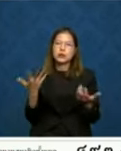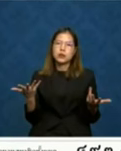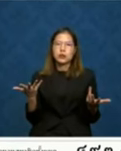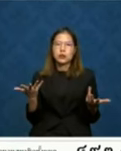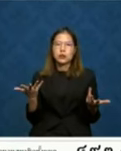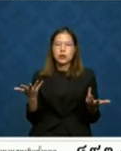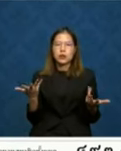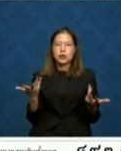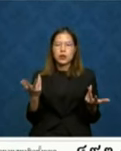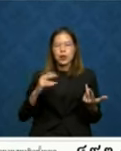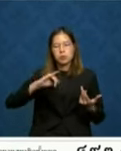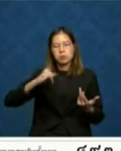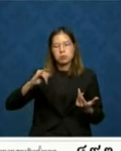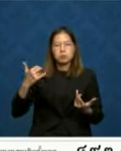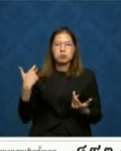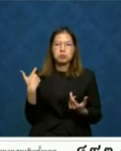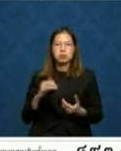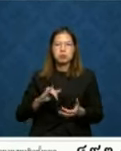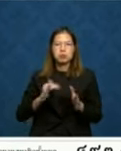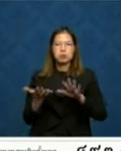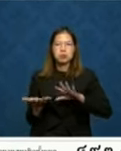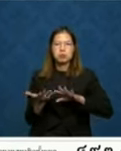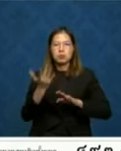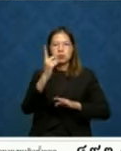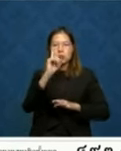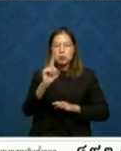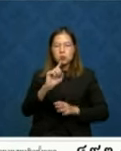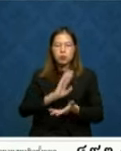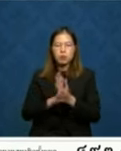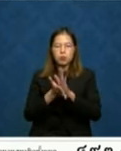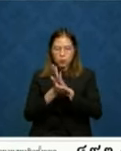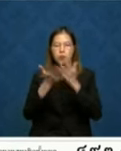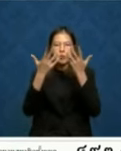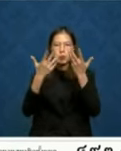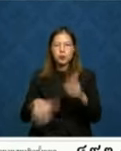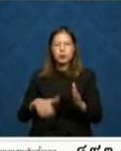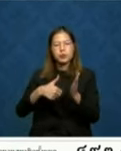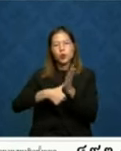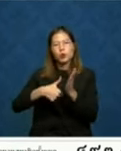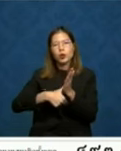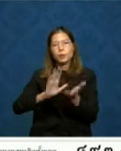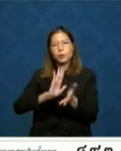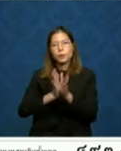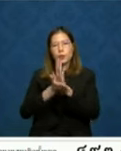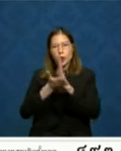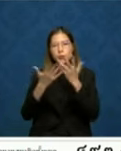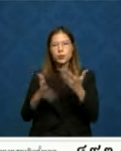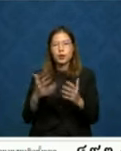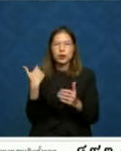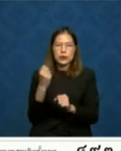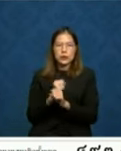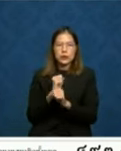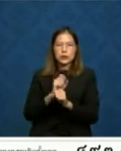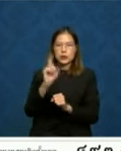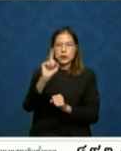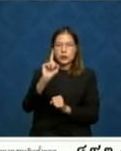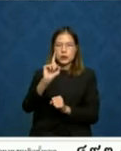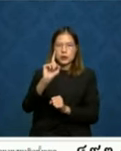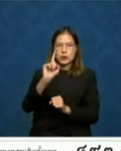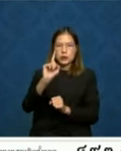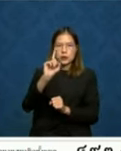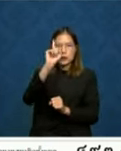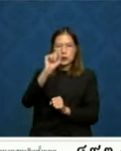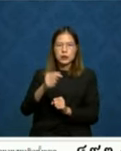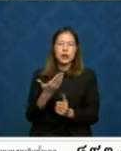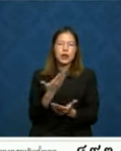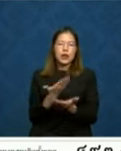ความล้มเหลวอันนึงที่ทำให้เกิดปัญหาหลังจากมีการปรับโครงสร้างภาษีสรรพสามิตครับผลหลังจากนั้นครับรา